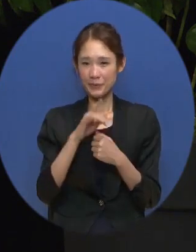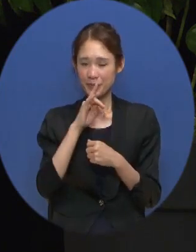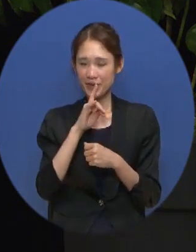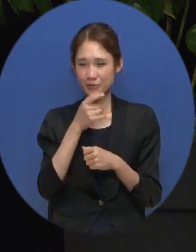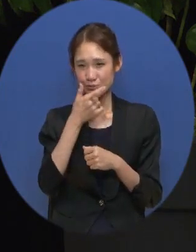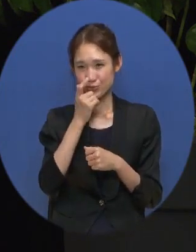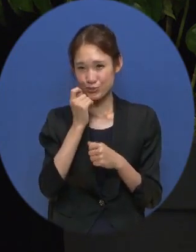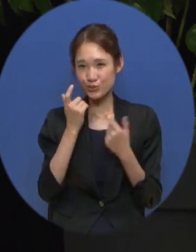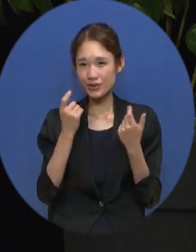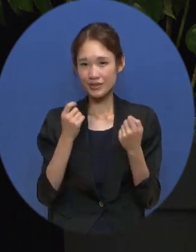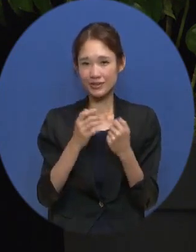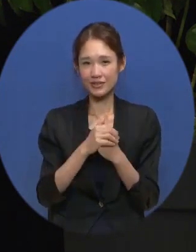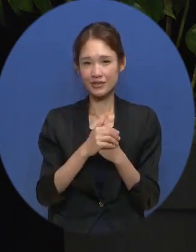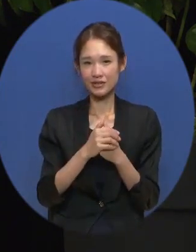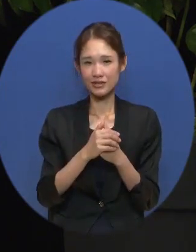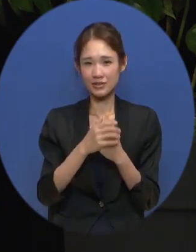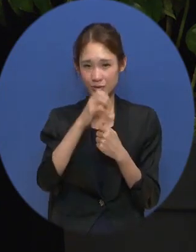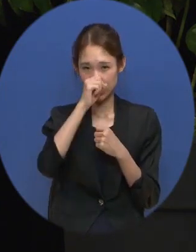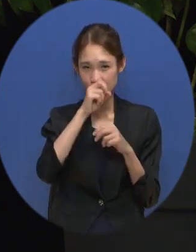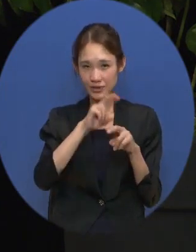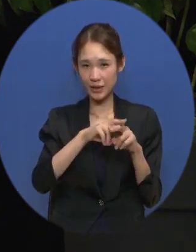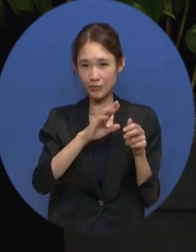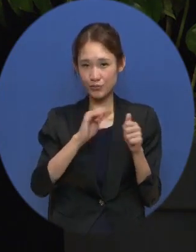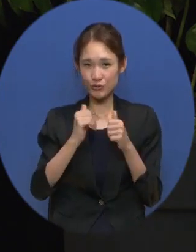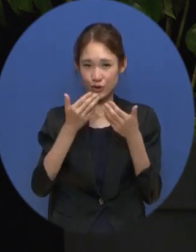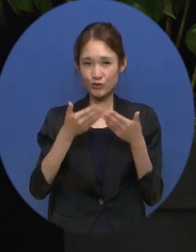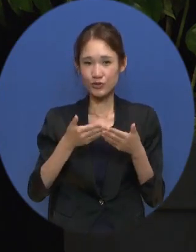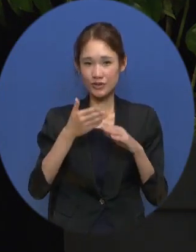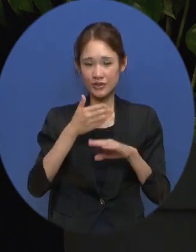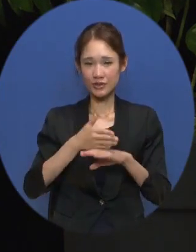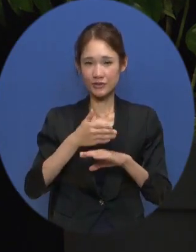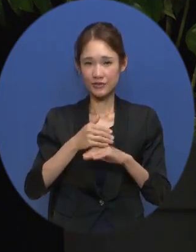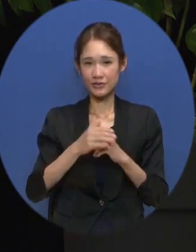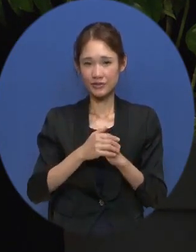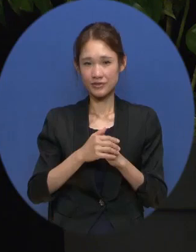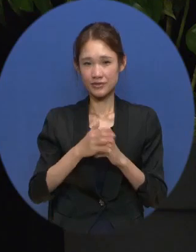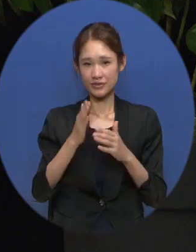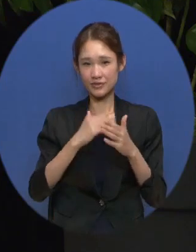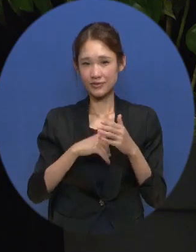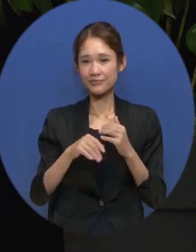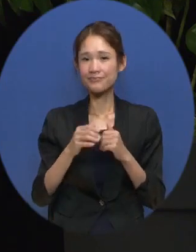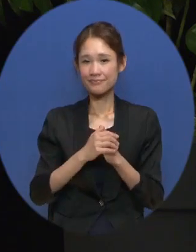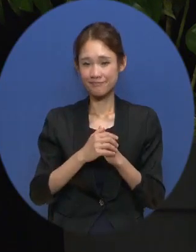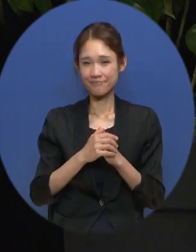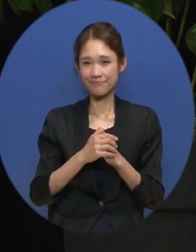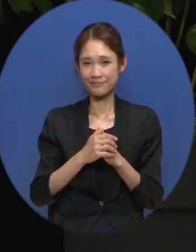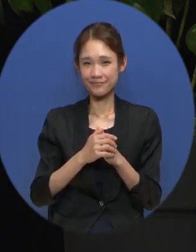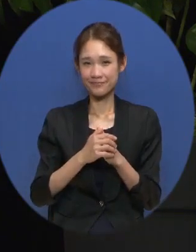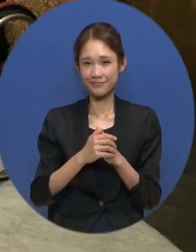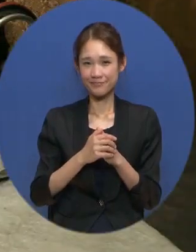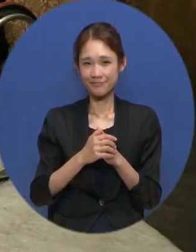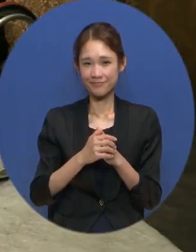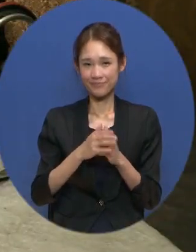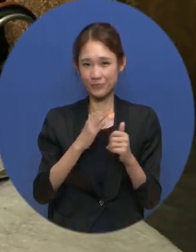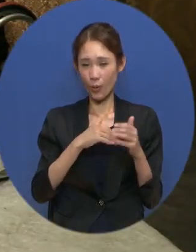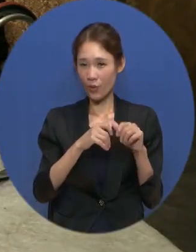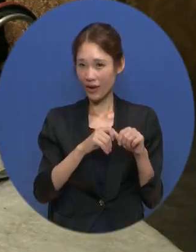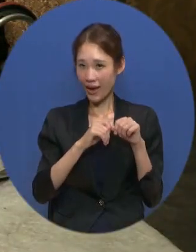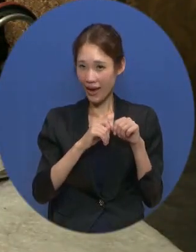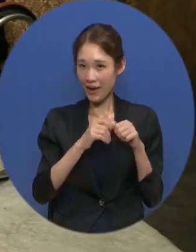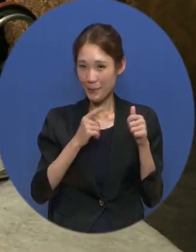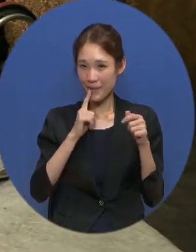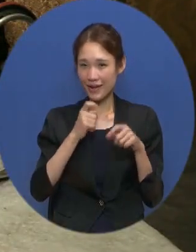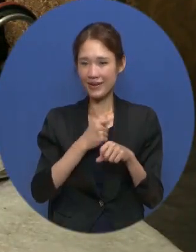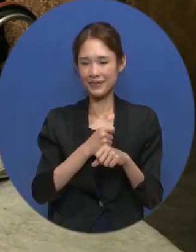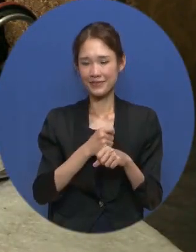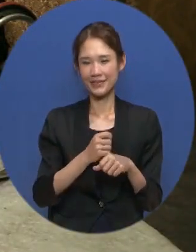것 같은데 이런 좋은 자리에 불려주셔서 다시 한번 감사드립니다. 네, 공개 채용